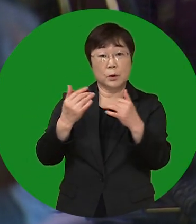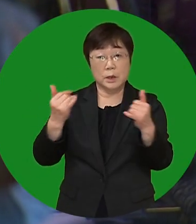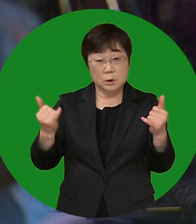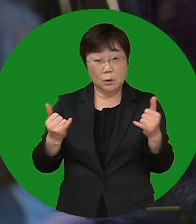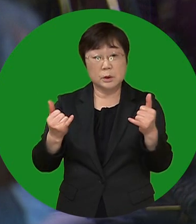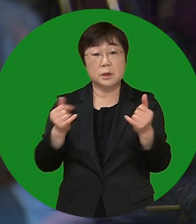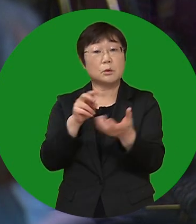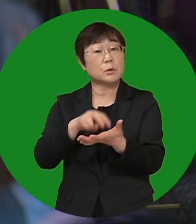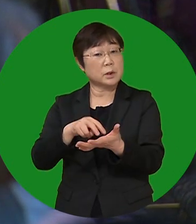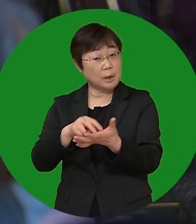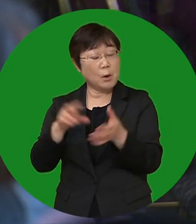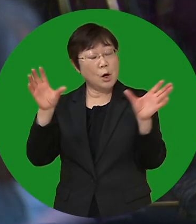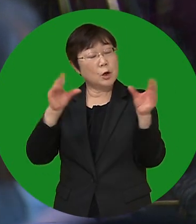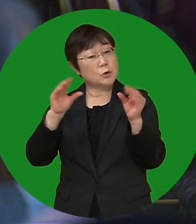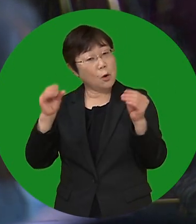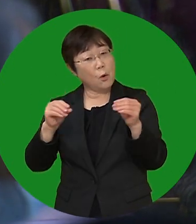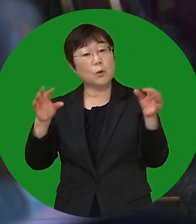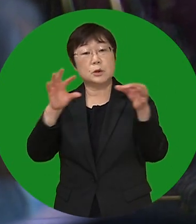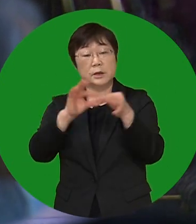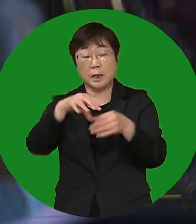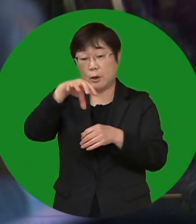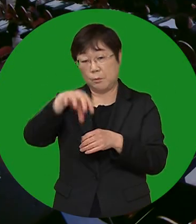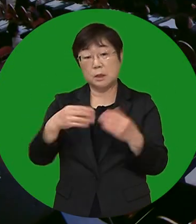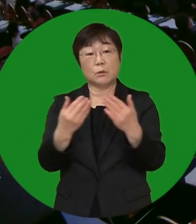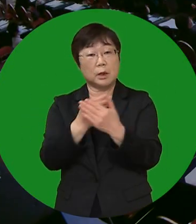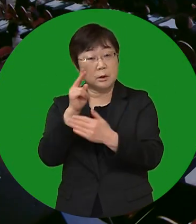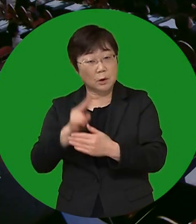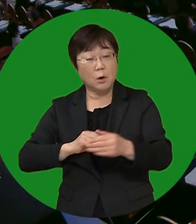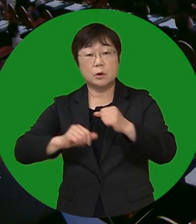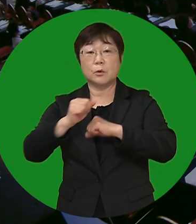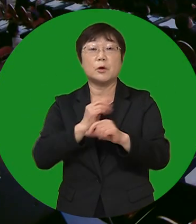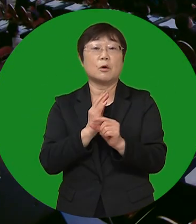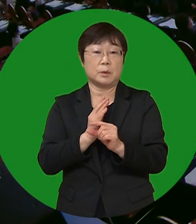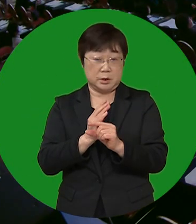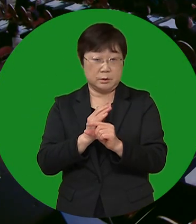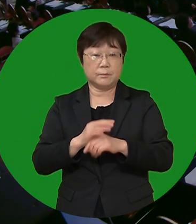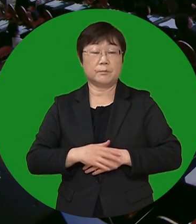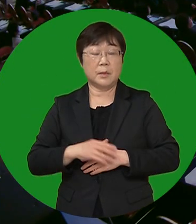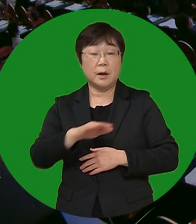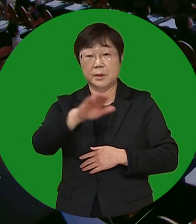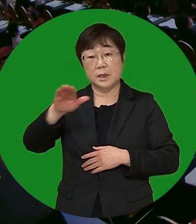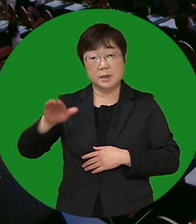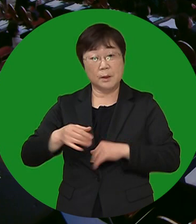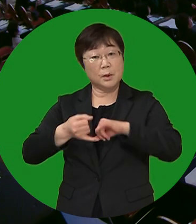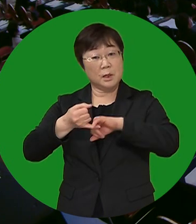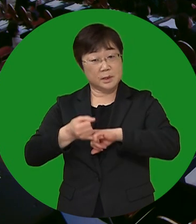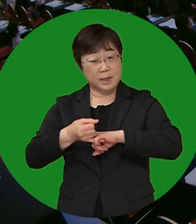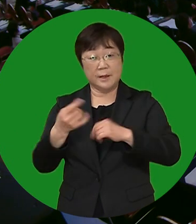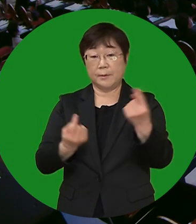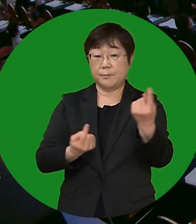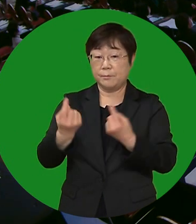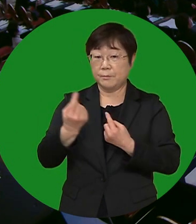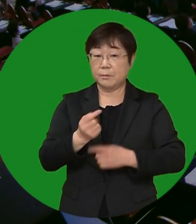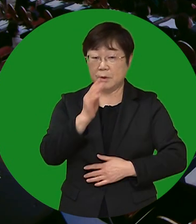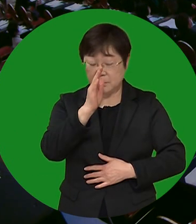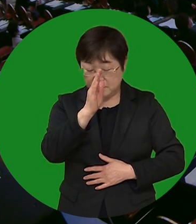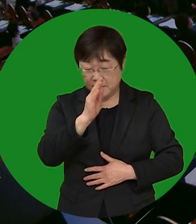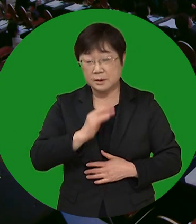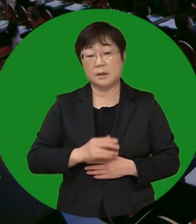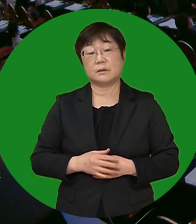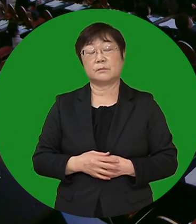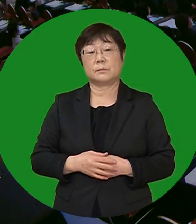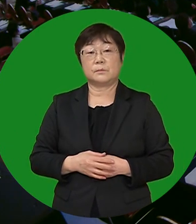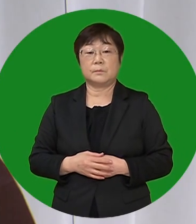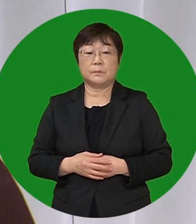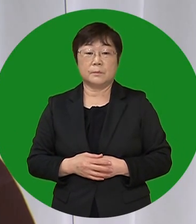方にとっても情報をつなげる場となるよう取り組んでおります皆様も是非お立ち寄りいただければと存じ